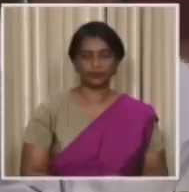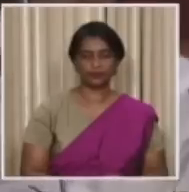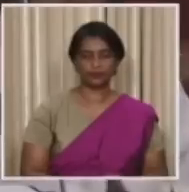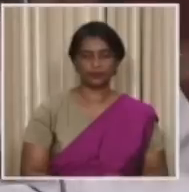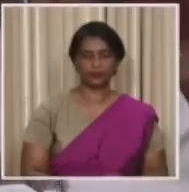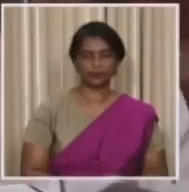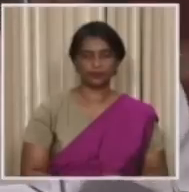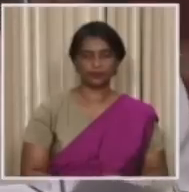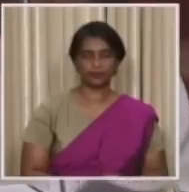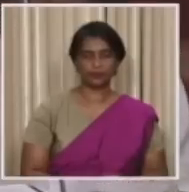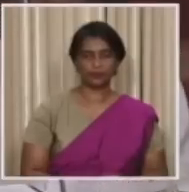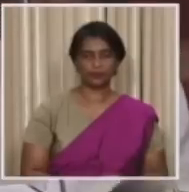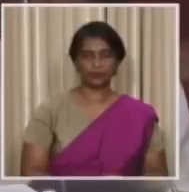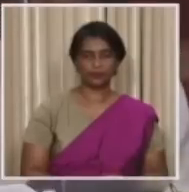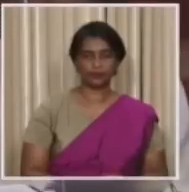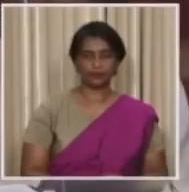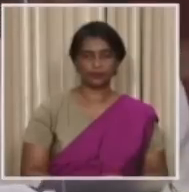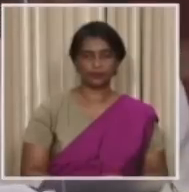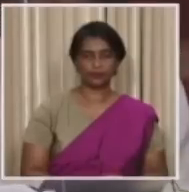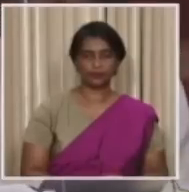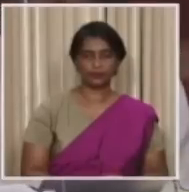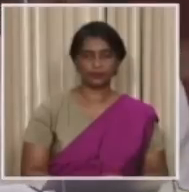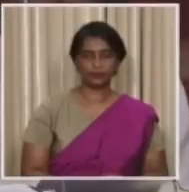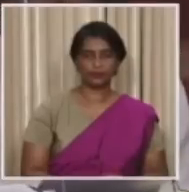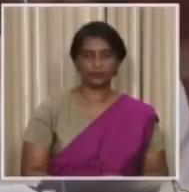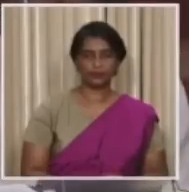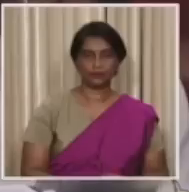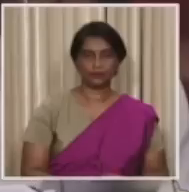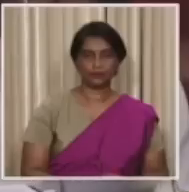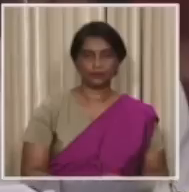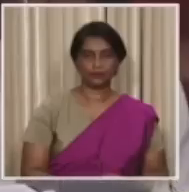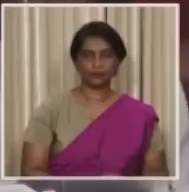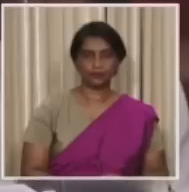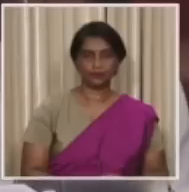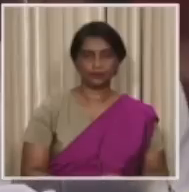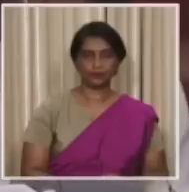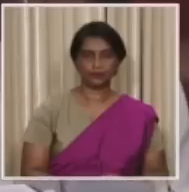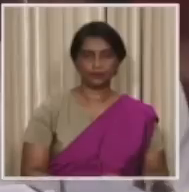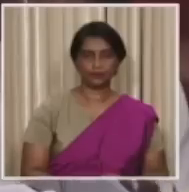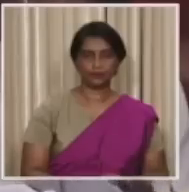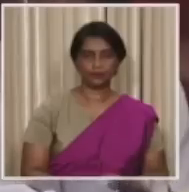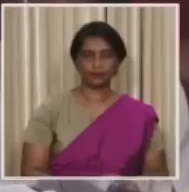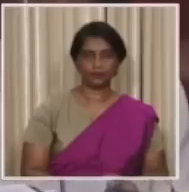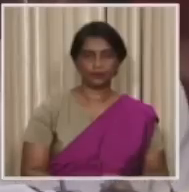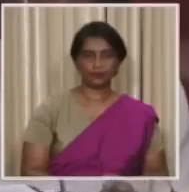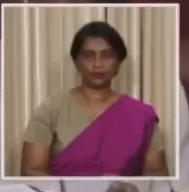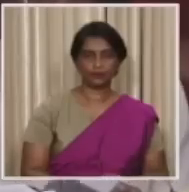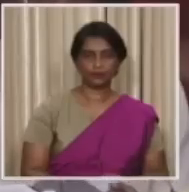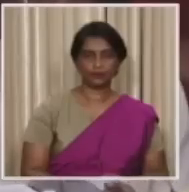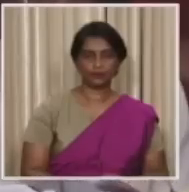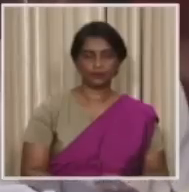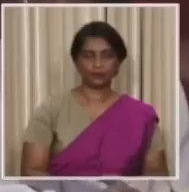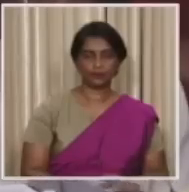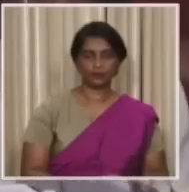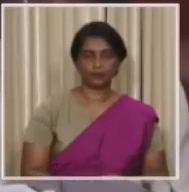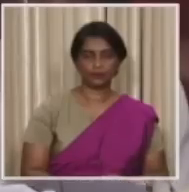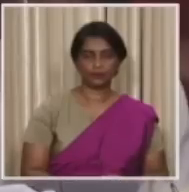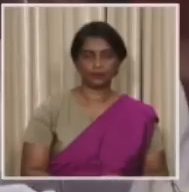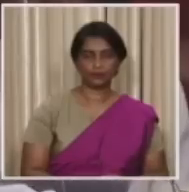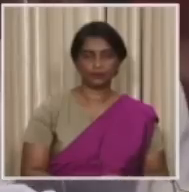ඒකයි ඒකයි ස්ථාවර නියෝගලක් තියෙන්නේ මුදල් කාර්ක සභාවේ සභාපතිකම විපක්ෂයට දෙන්න කියලා. ආණ්ඩු පක්ෂයට දුන්නාම අපි දැක්ක ගිය